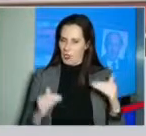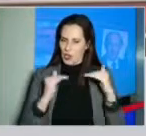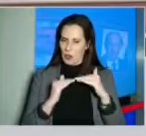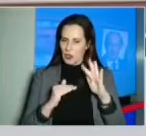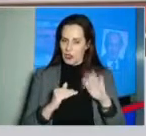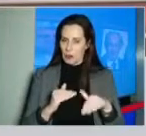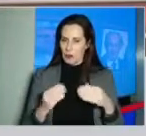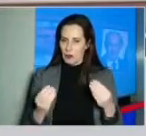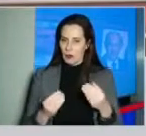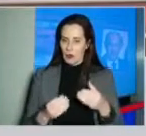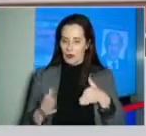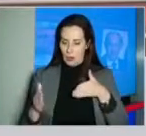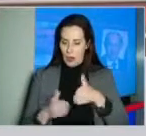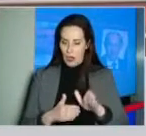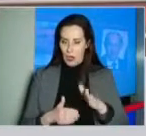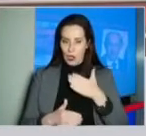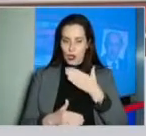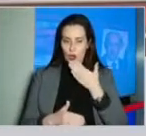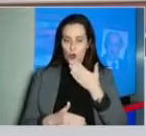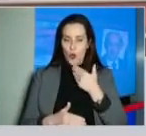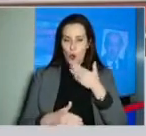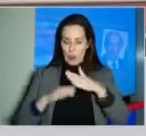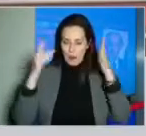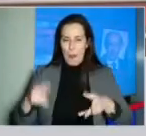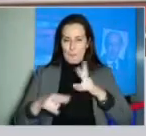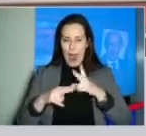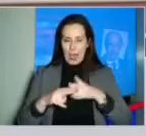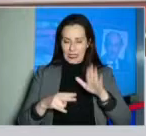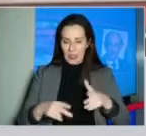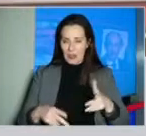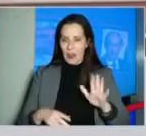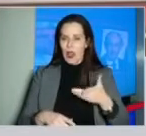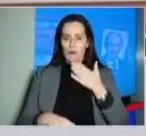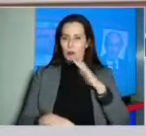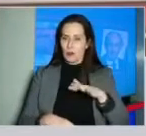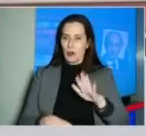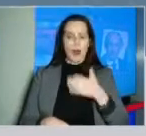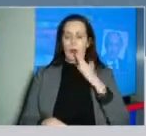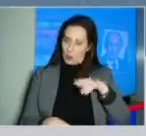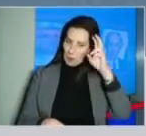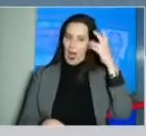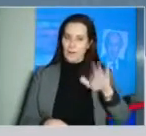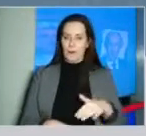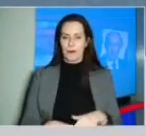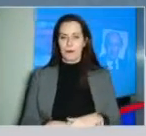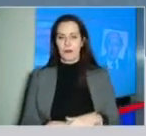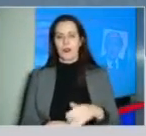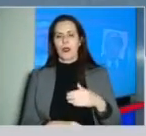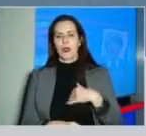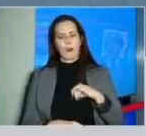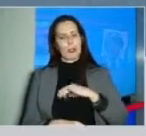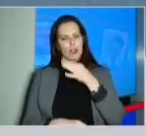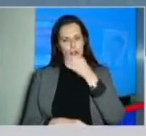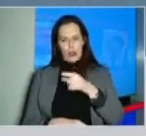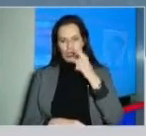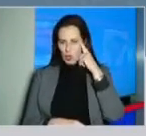אם יש מגנומטר ליהודים בכניסה להר הבית, אז אולי כדאי שגם יהיה מגנומטרים לערבים ולא רק ליהודים. למה אפליה? למה גזענות נגד יהודים? אוקיי, אני מאוד מעניין אותי לשאול אותך,